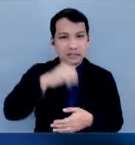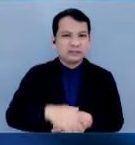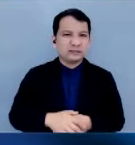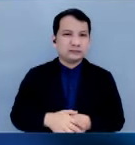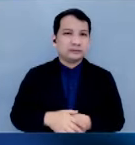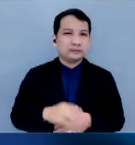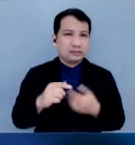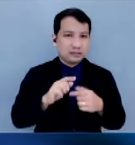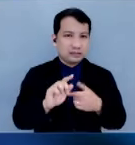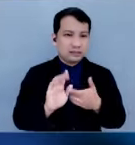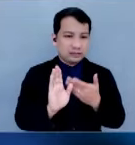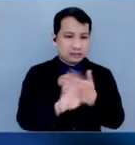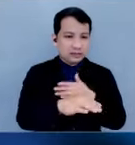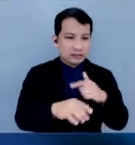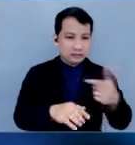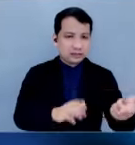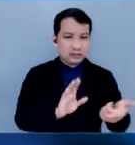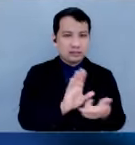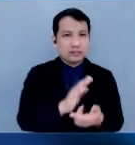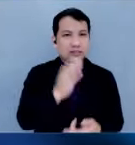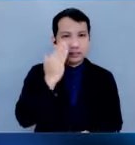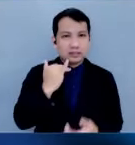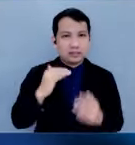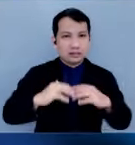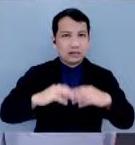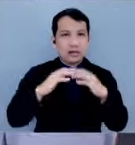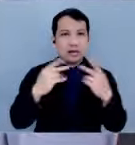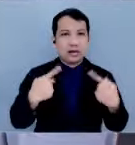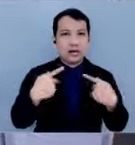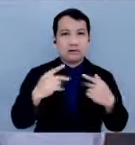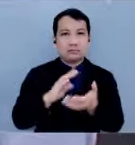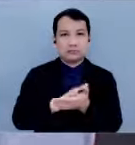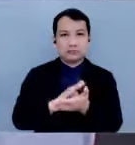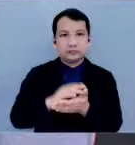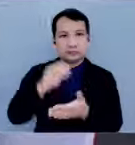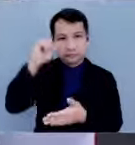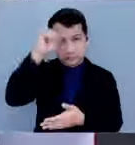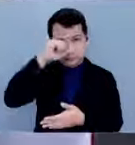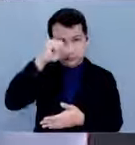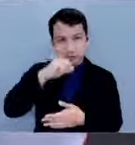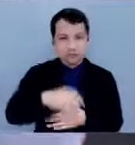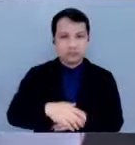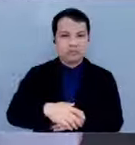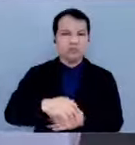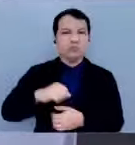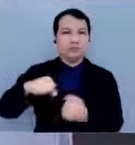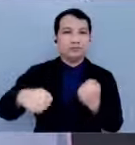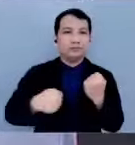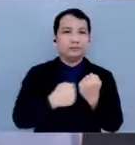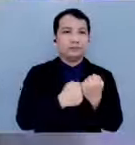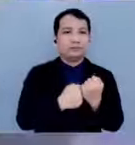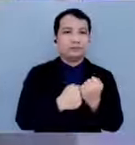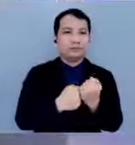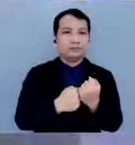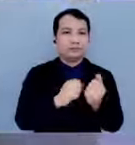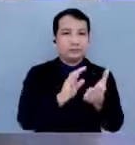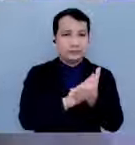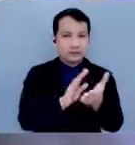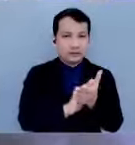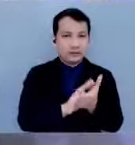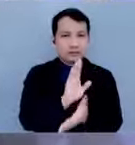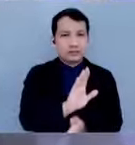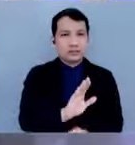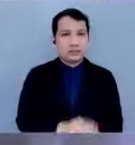no? That's why na meron kami mga scholarships. Sino yung nag-sponsor sa'yo dati? Actually, sa school. No? Oh, so, school